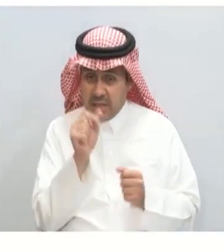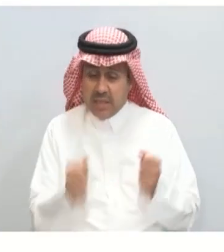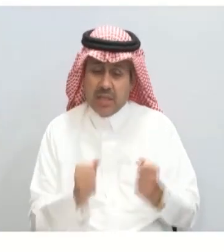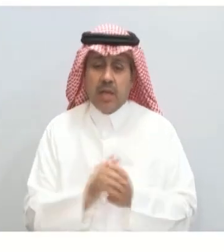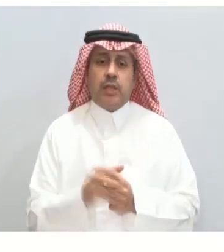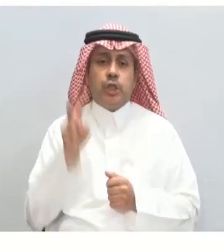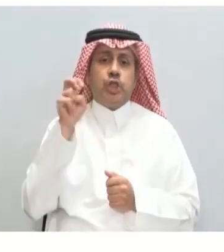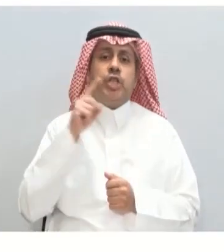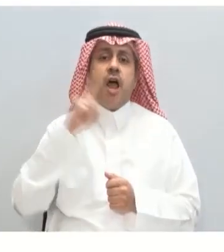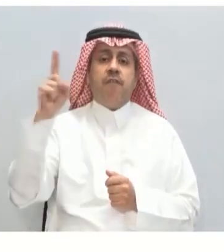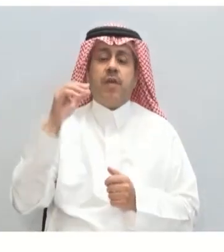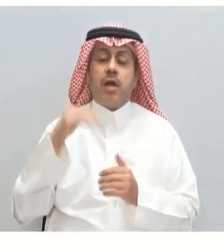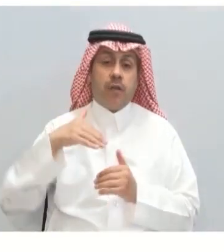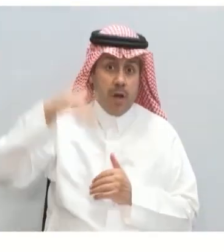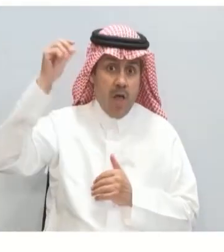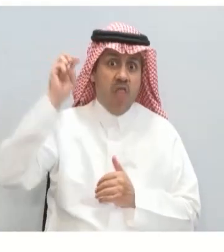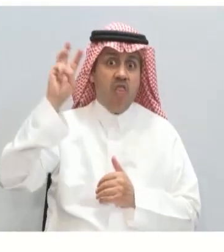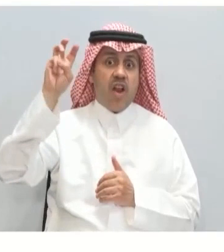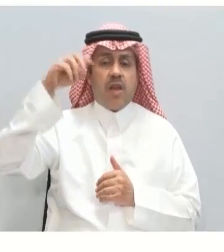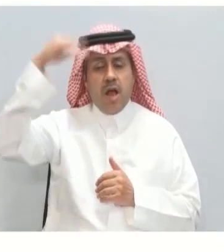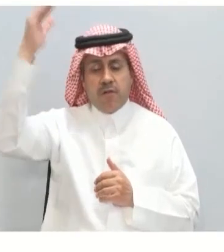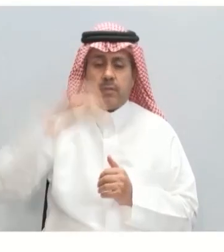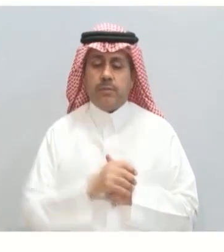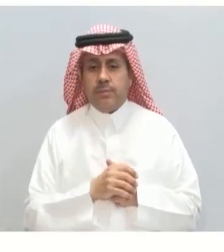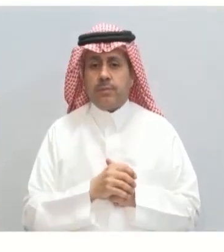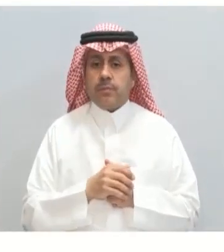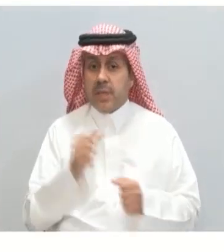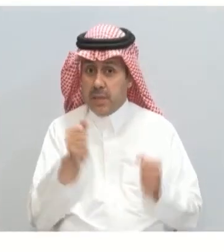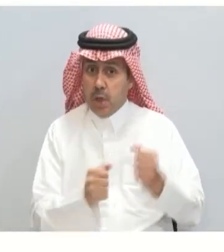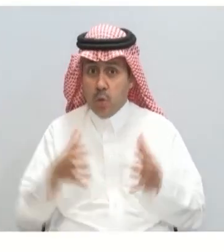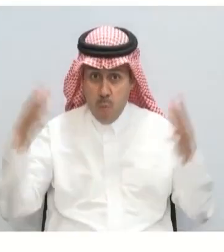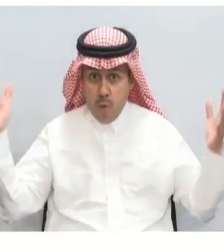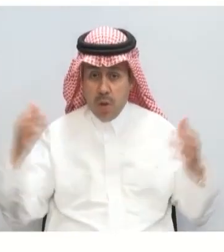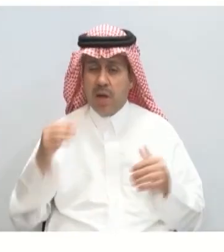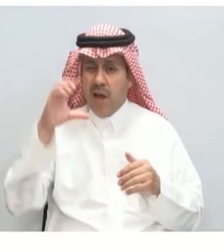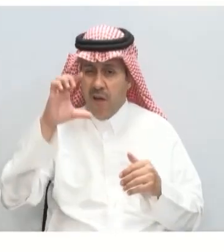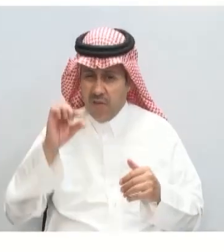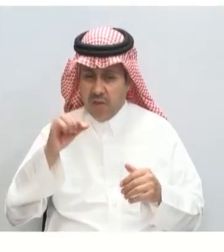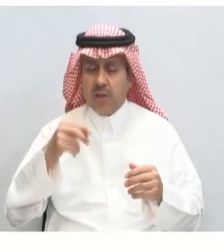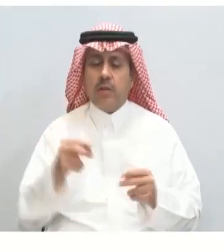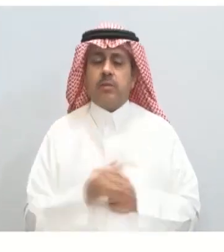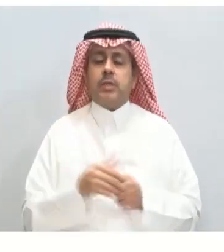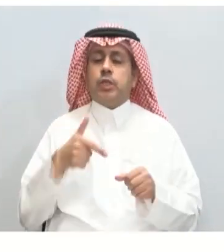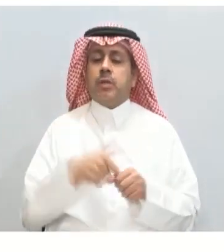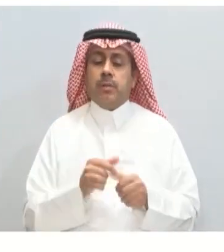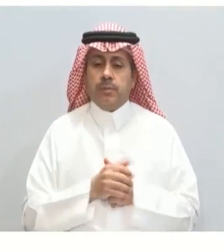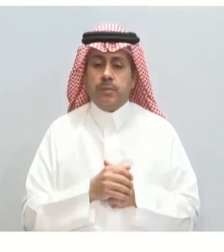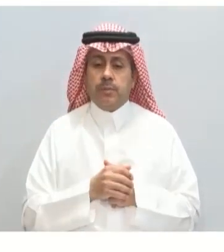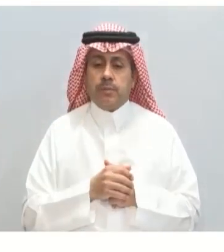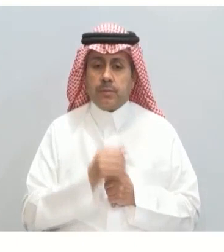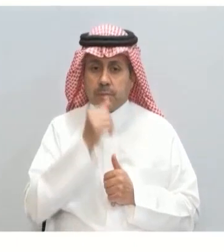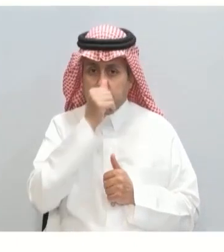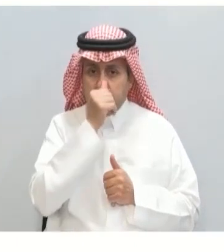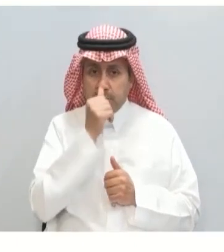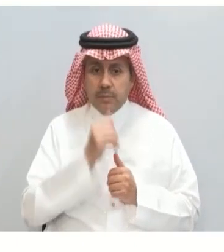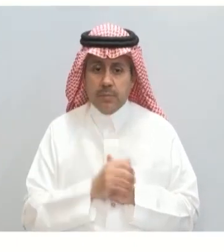3000 اما السيارات الاخرى انخفضت الطاقه وبالتالي ستختلف بالتاكيد المعطيات